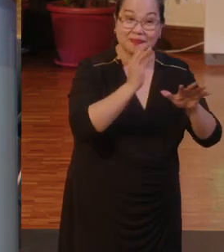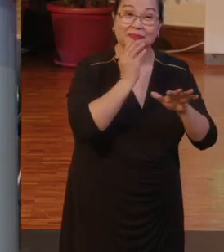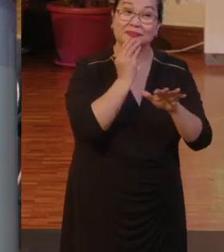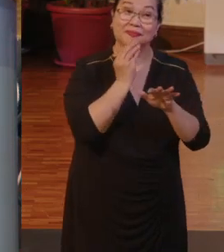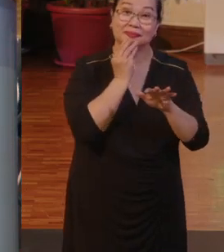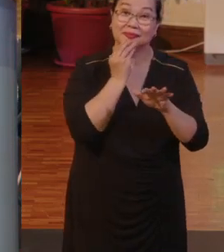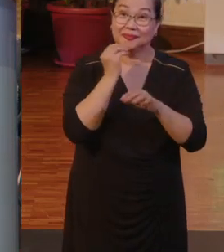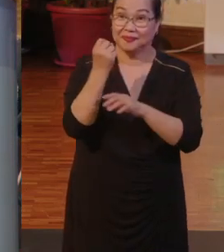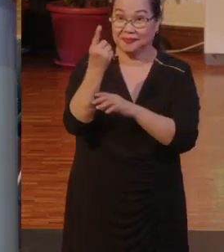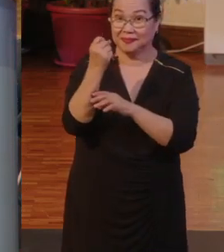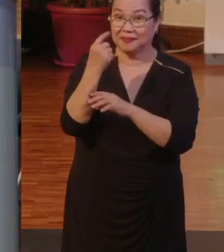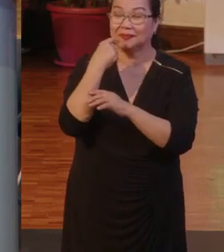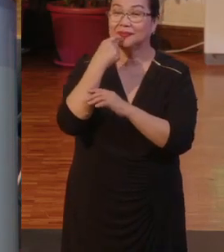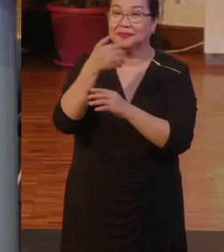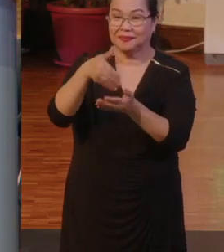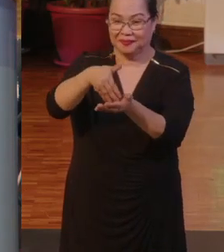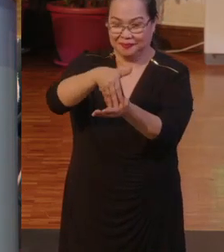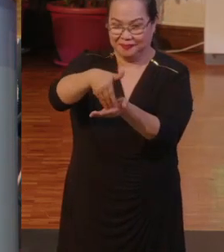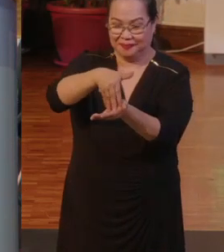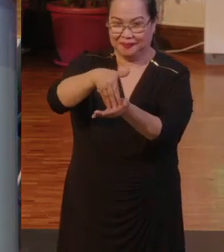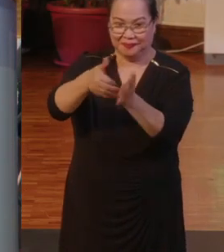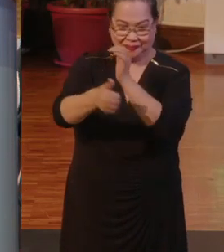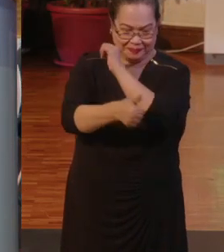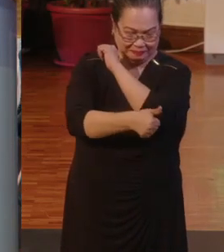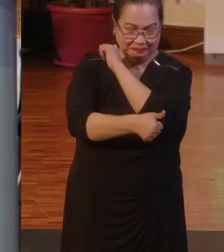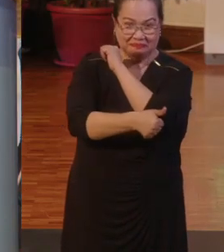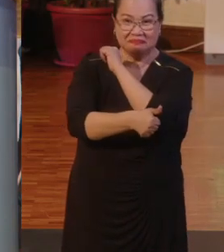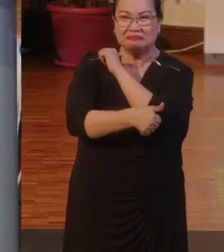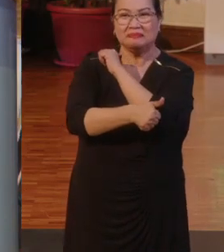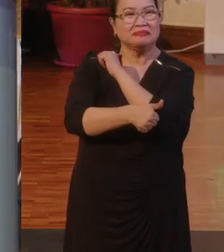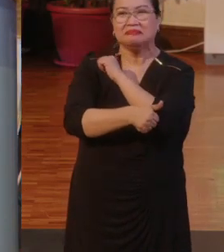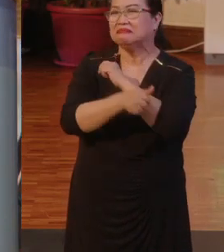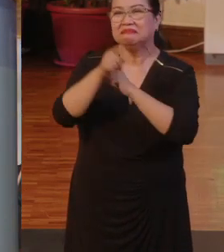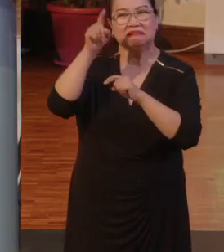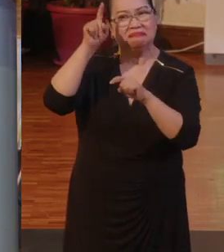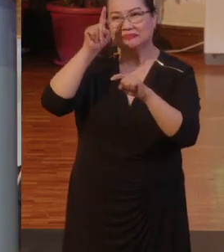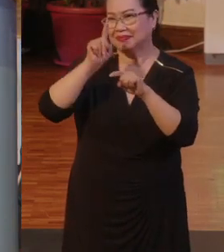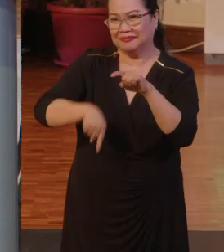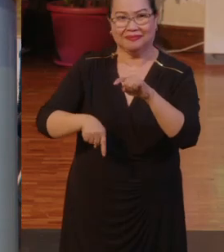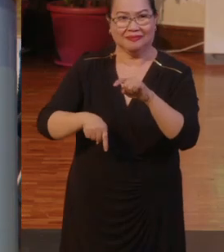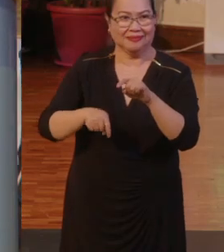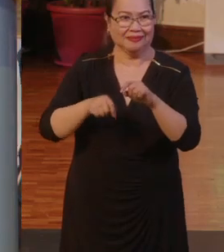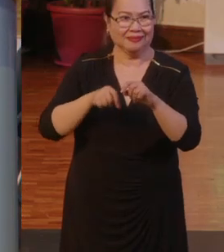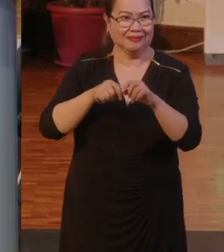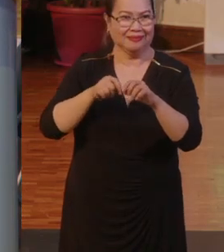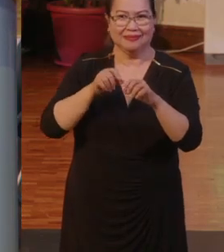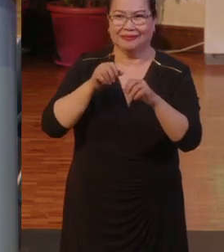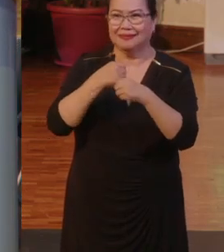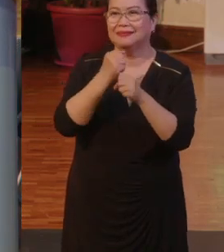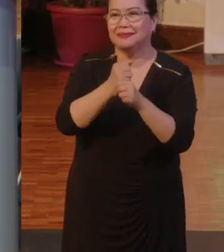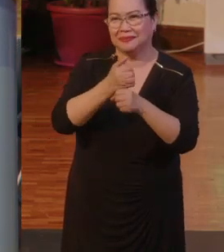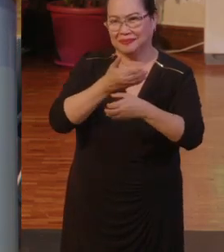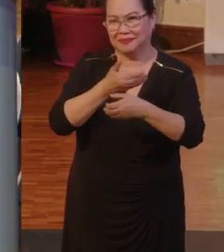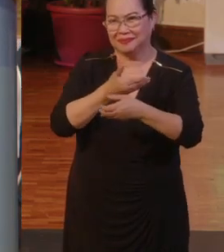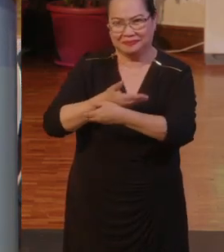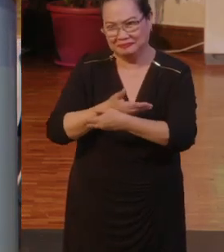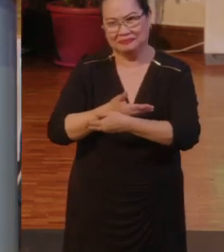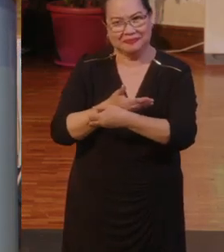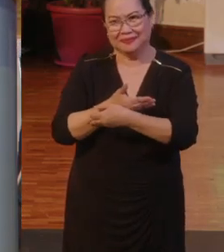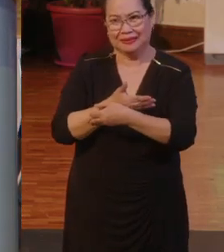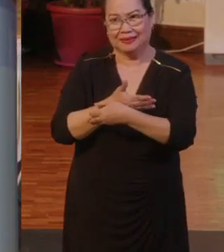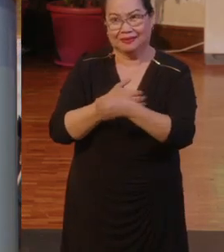si Abraham. Barren na po si Sarah. Impotent na po si Abraham. Ngunit kahit gayon po